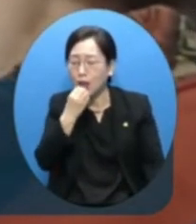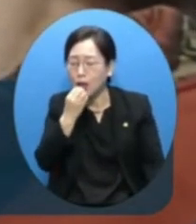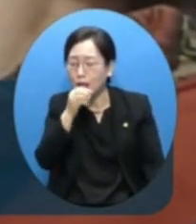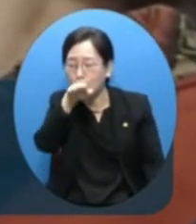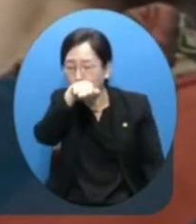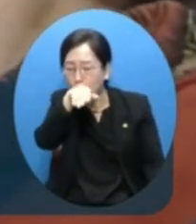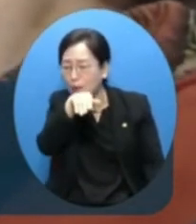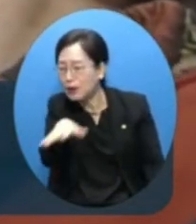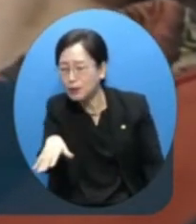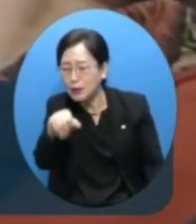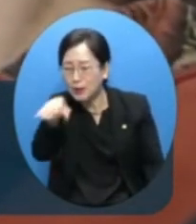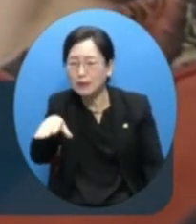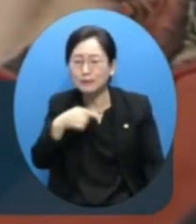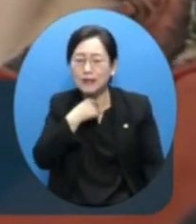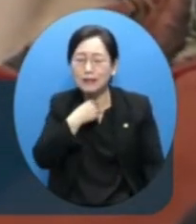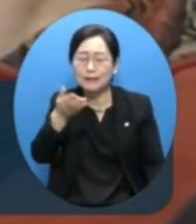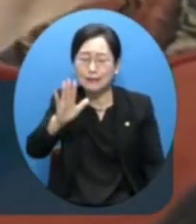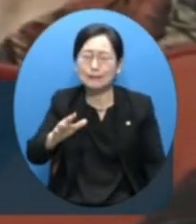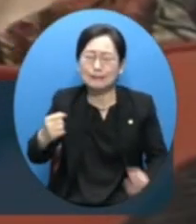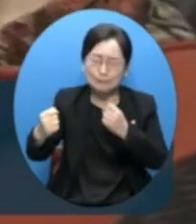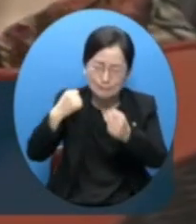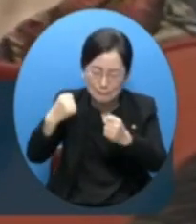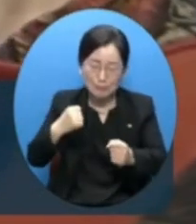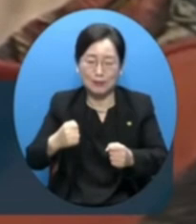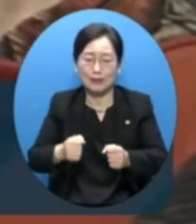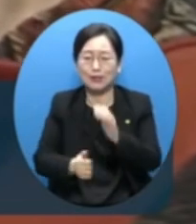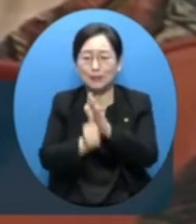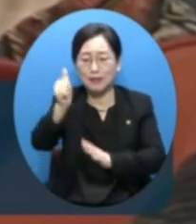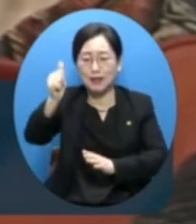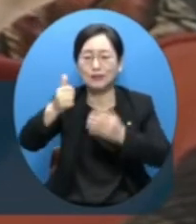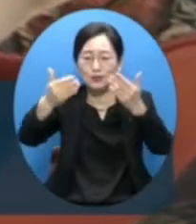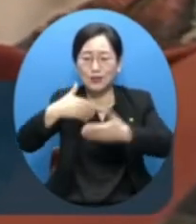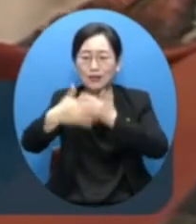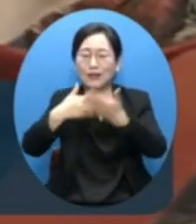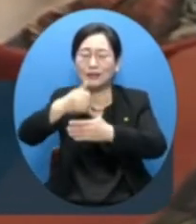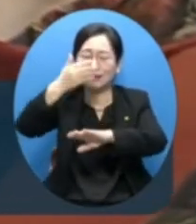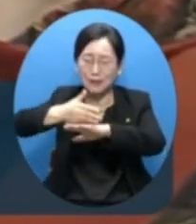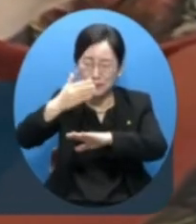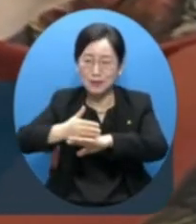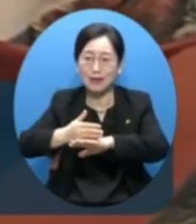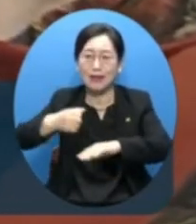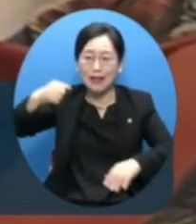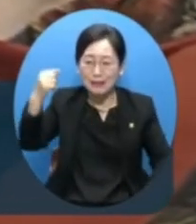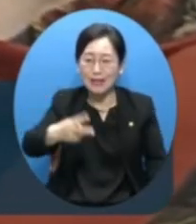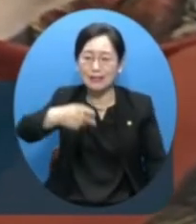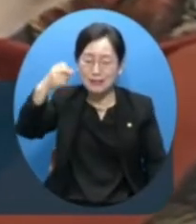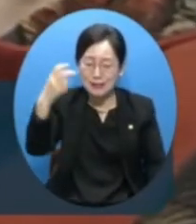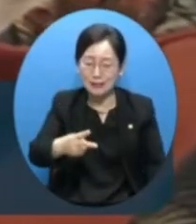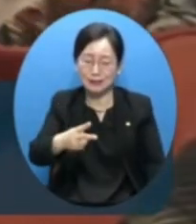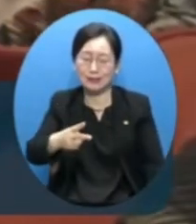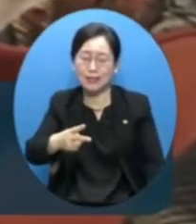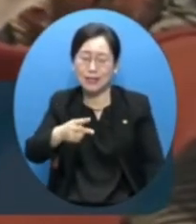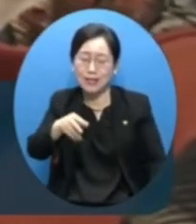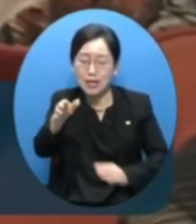싶었지만 고통 속에서도 희망을 주신 하나님께 감사하며 다시 붓을